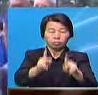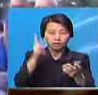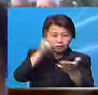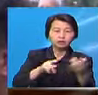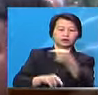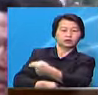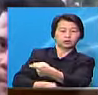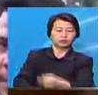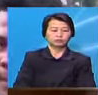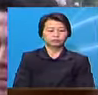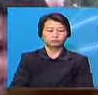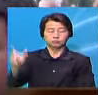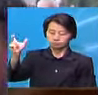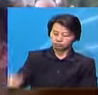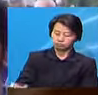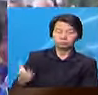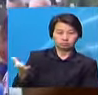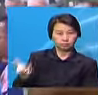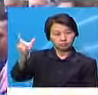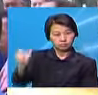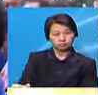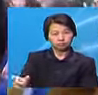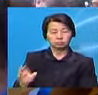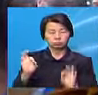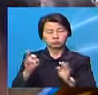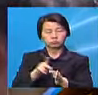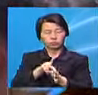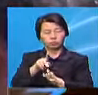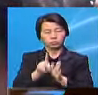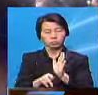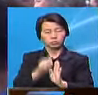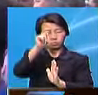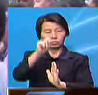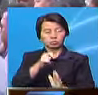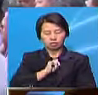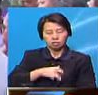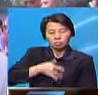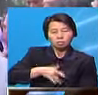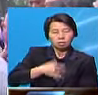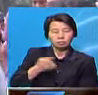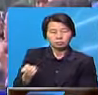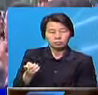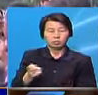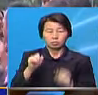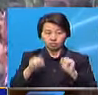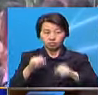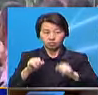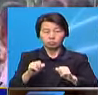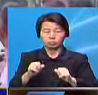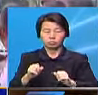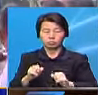Calon yang merupakan calon yang berprofil tinggi yang saya rasakan boleh